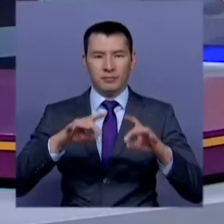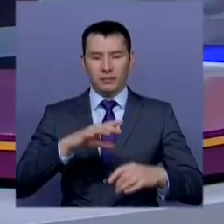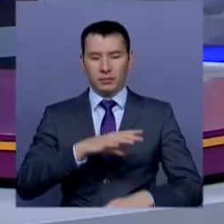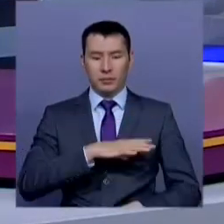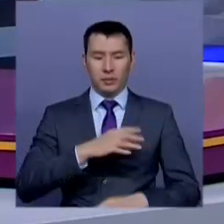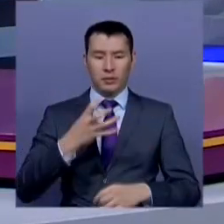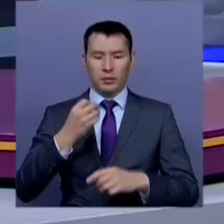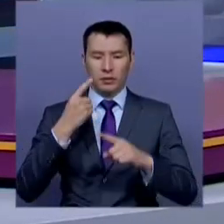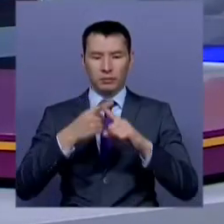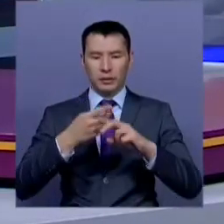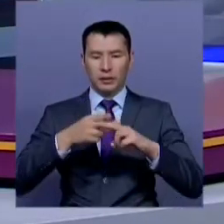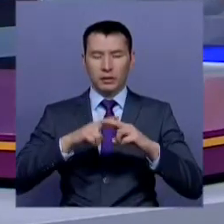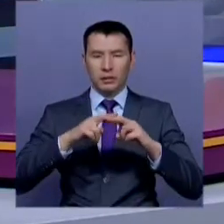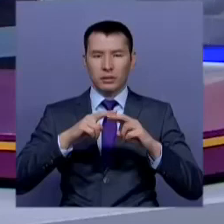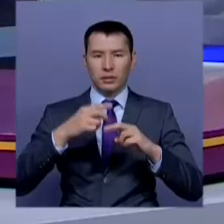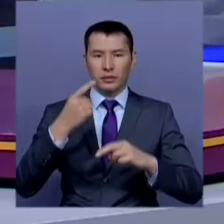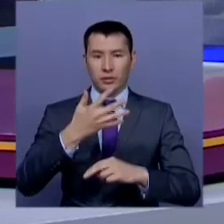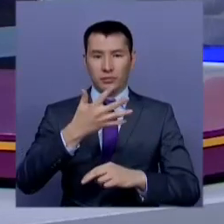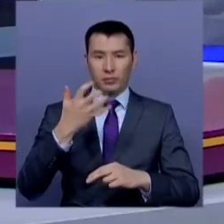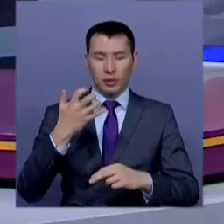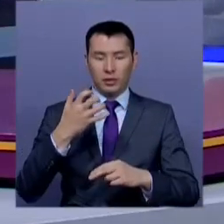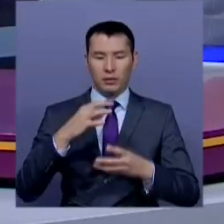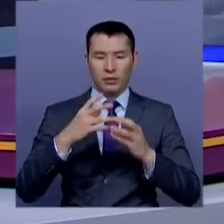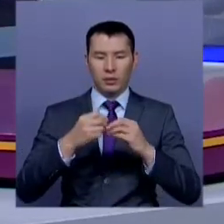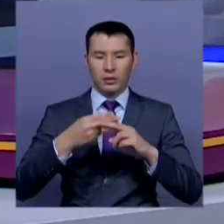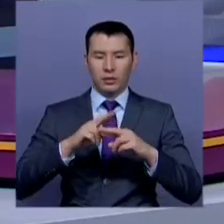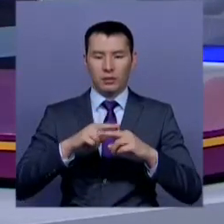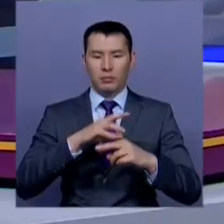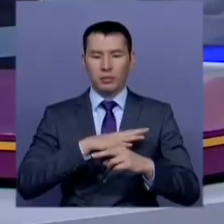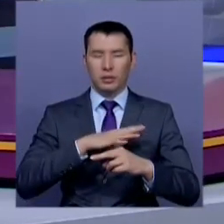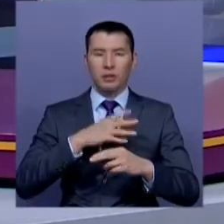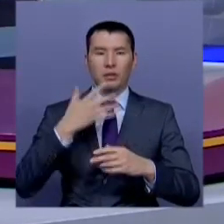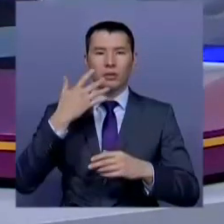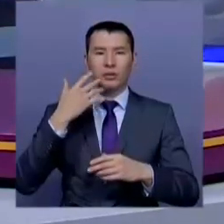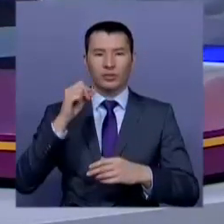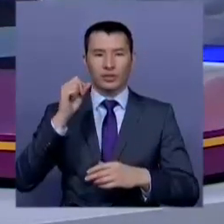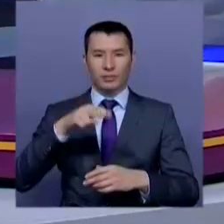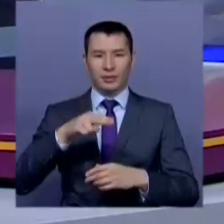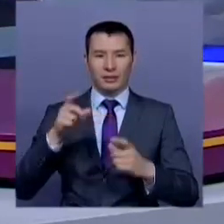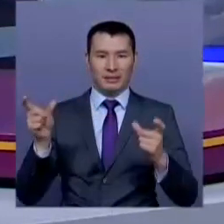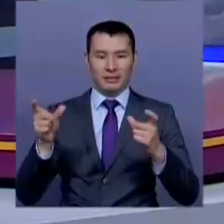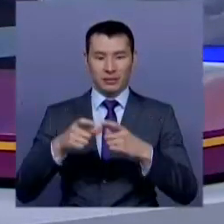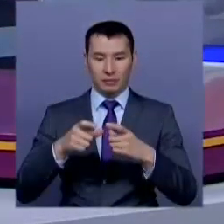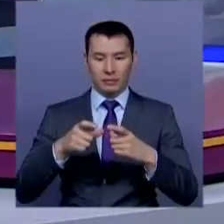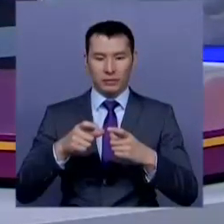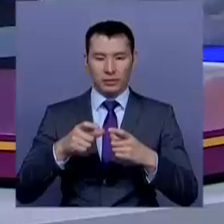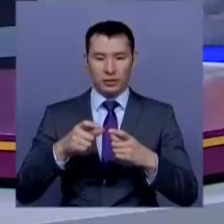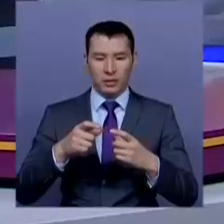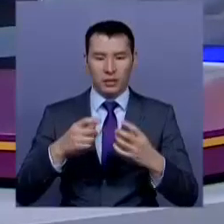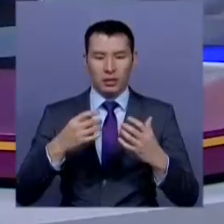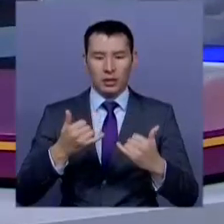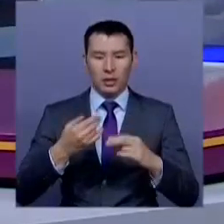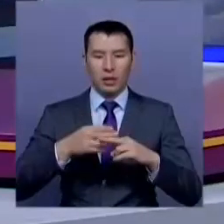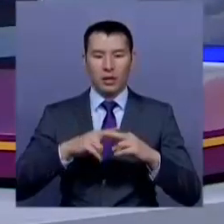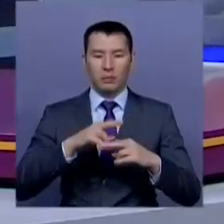При этом, согласно статистике, число подобных преступлений на фоне действовавшего режима ЧП и карантина идет на спад. Действительно